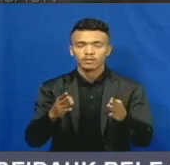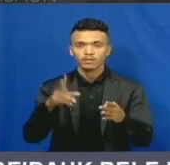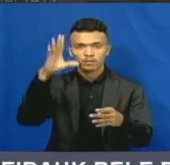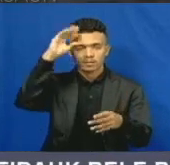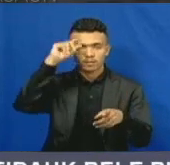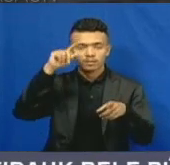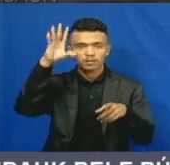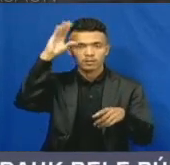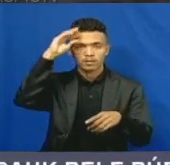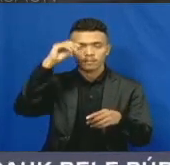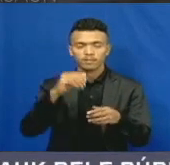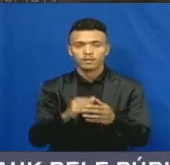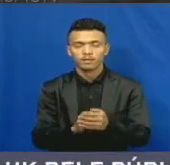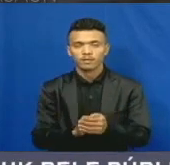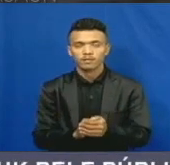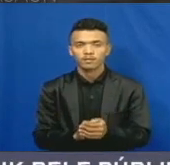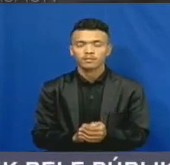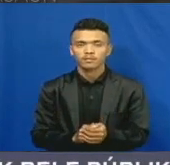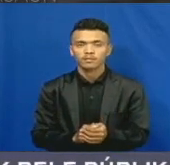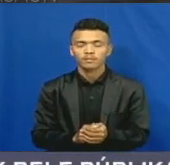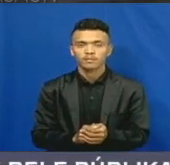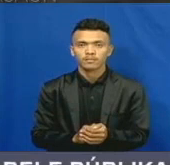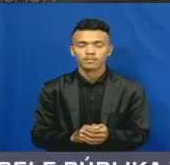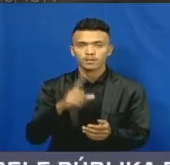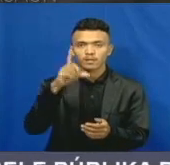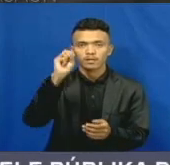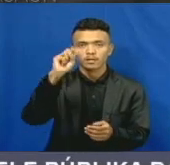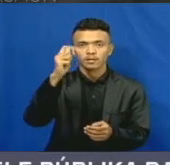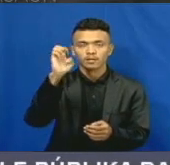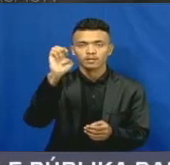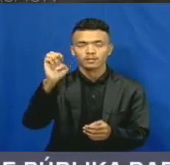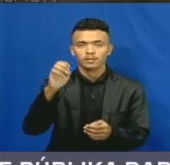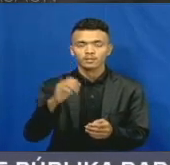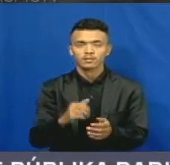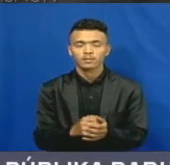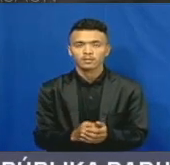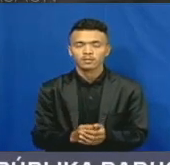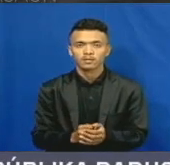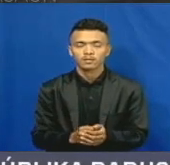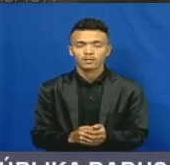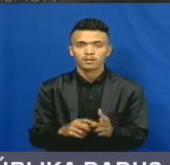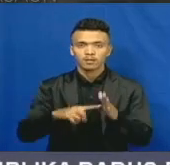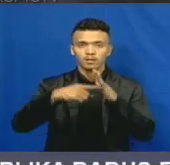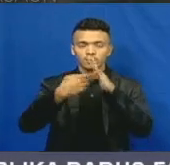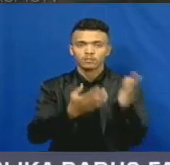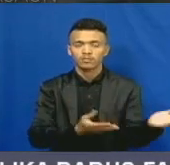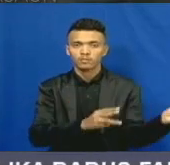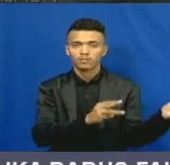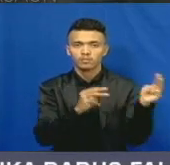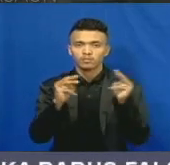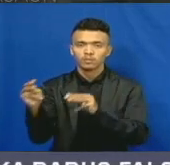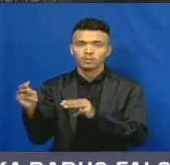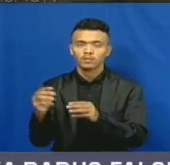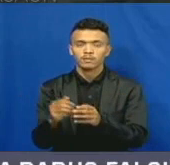ahu zona costeira leste, sadozu limau ahu ebakua ba base